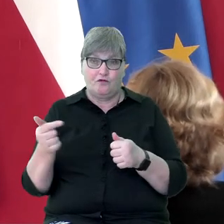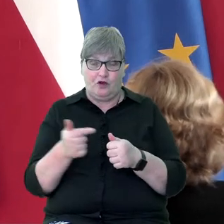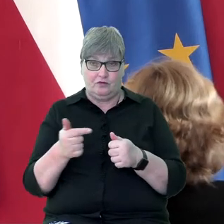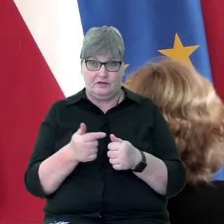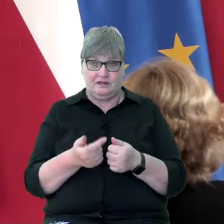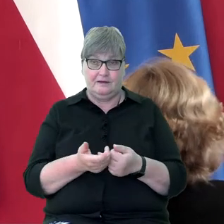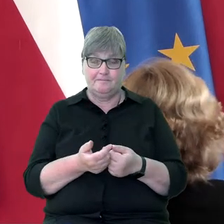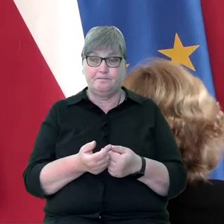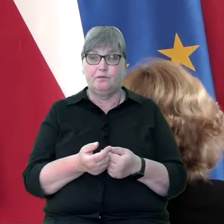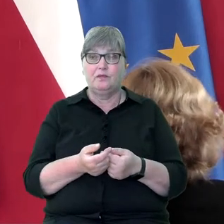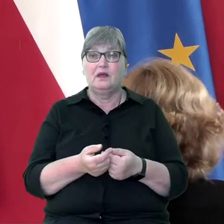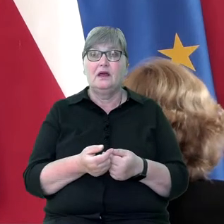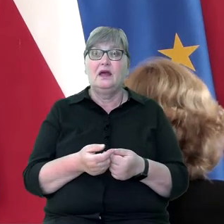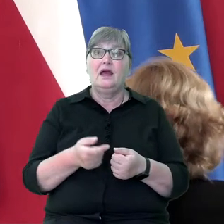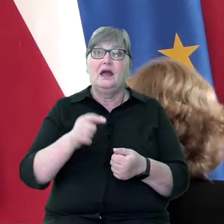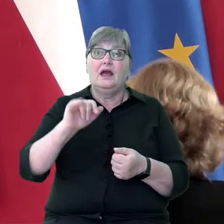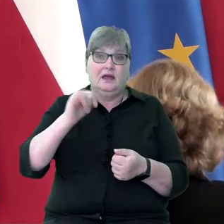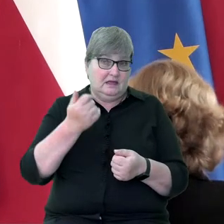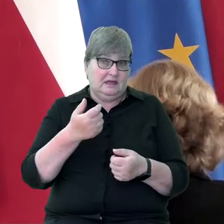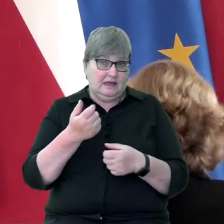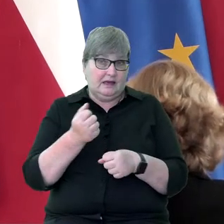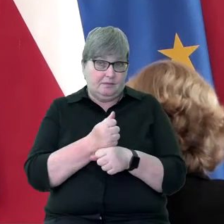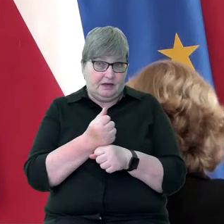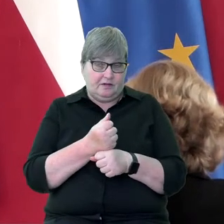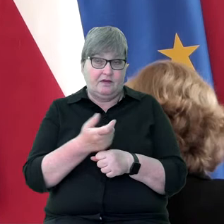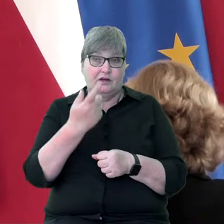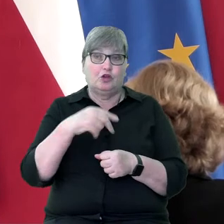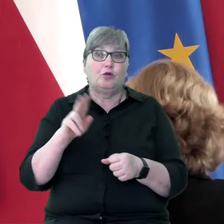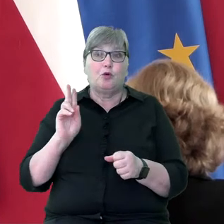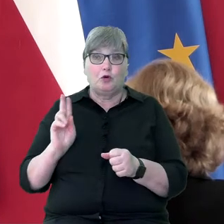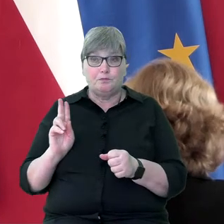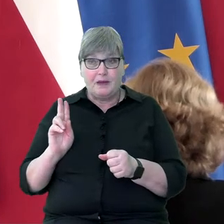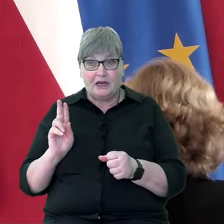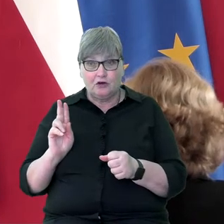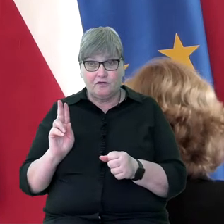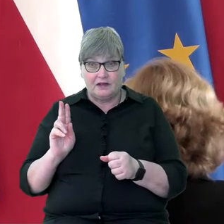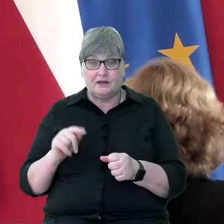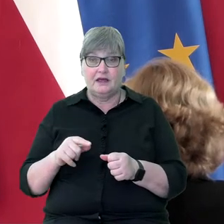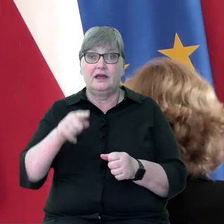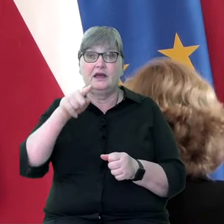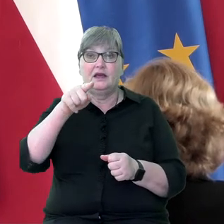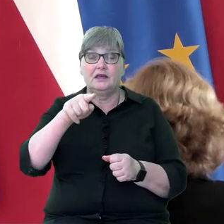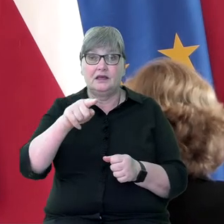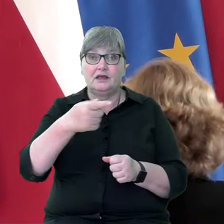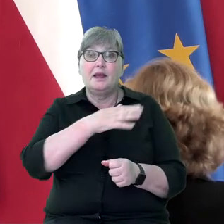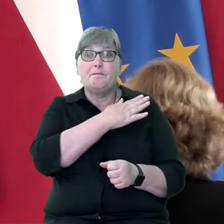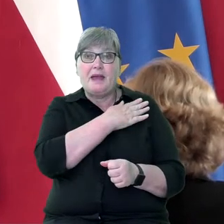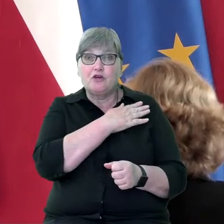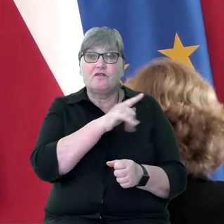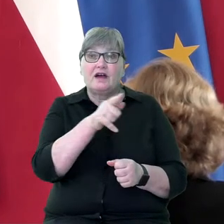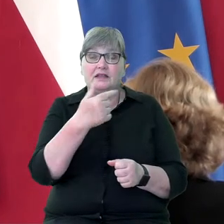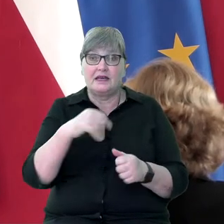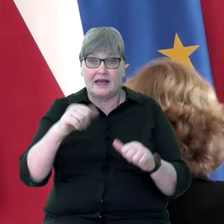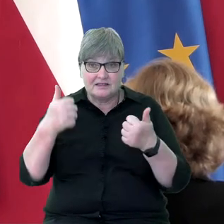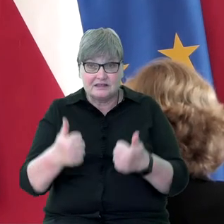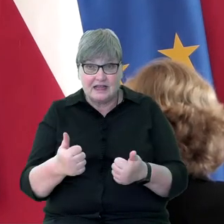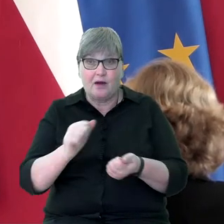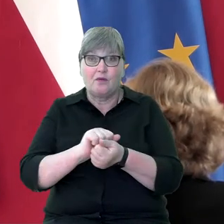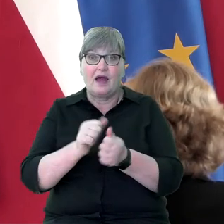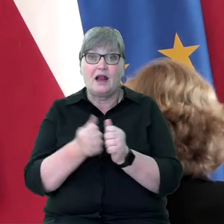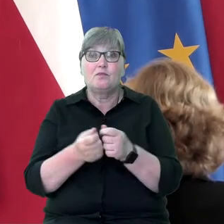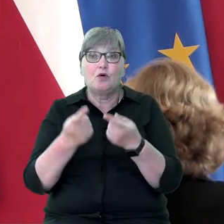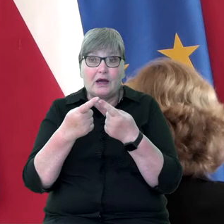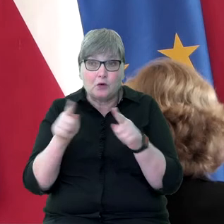służbowy nawiązywano na podstawie mianowania. Mogło być mianowanie na stałe bądź do odwołania, czyli